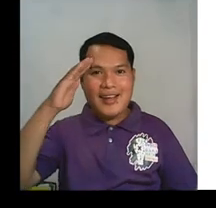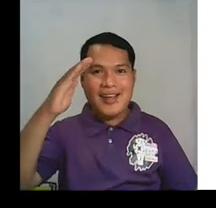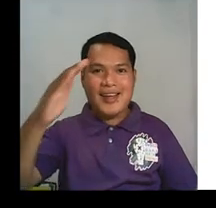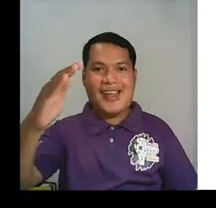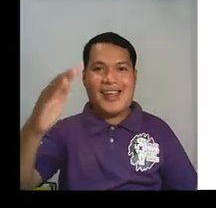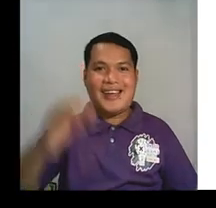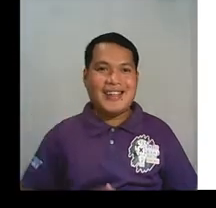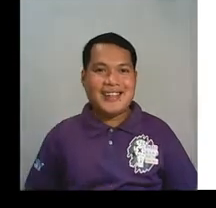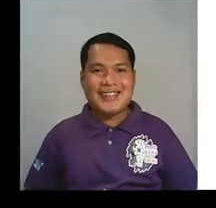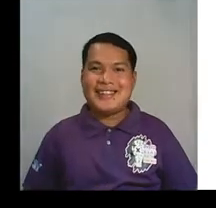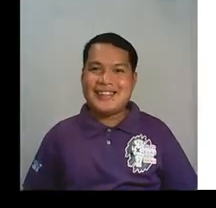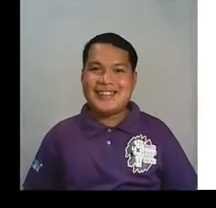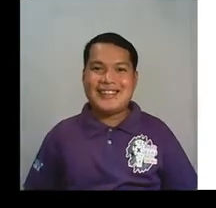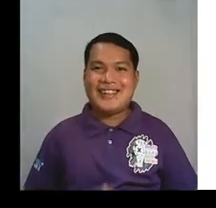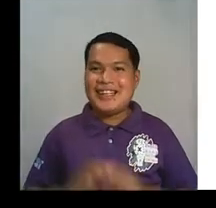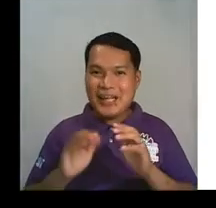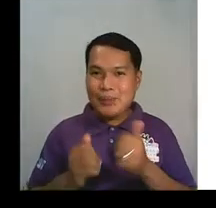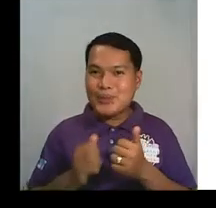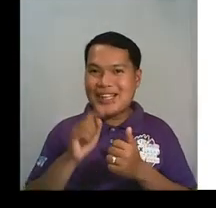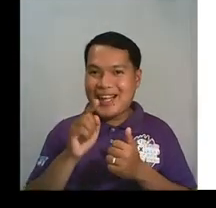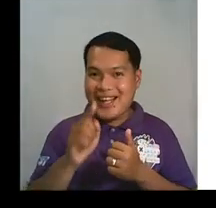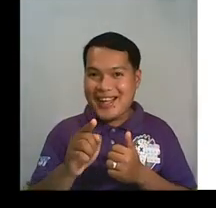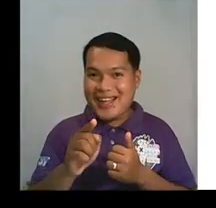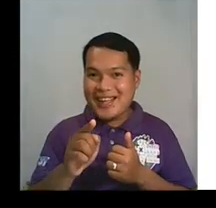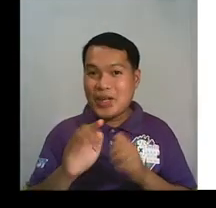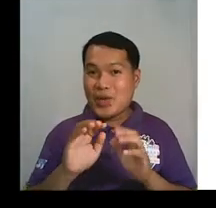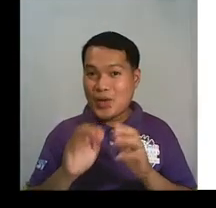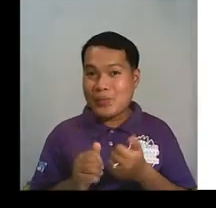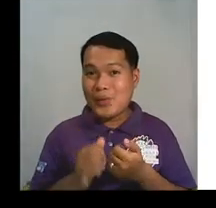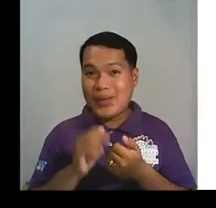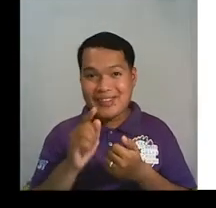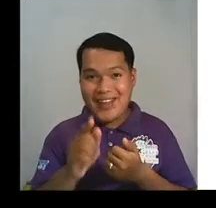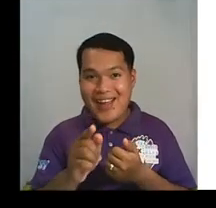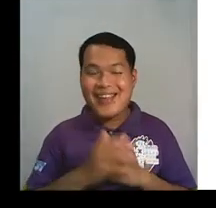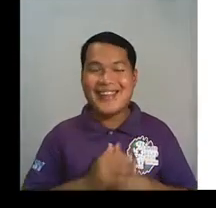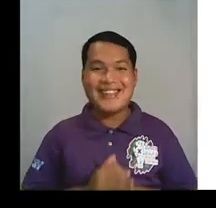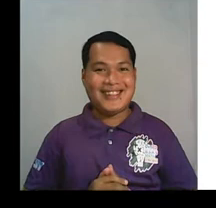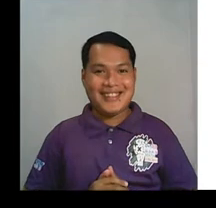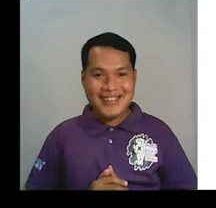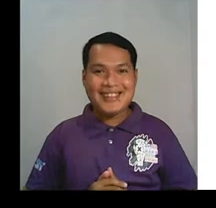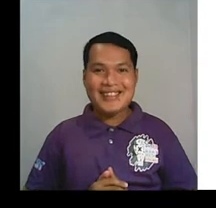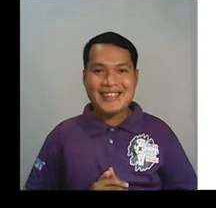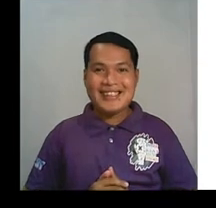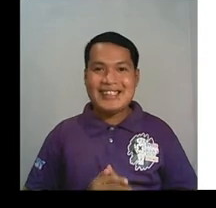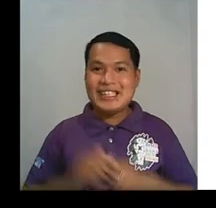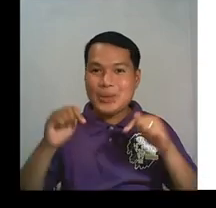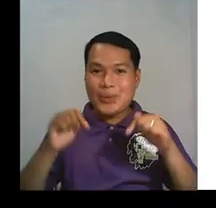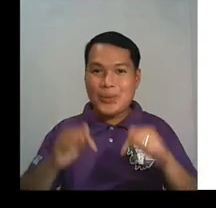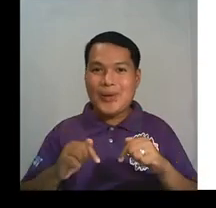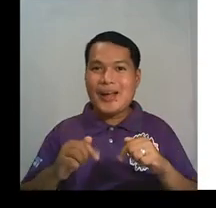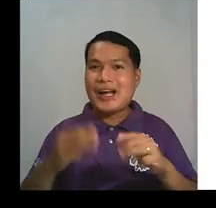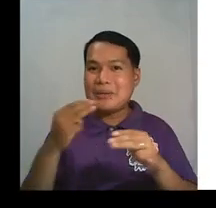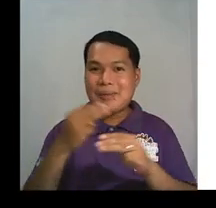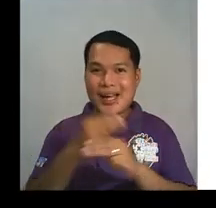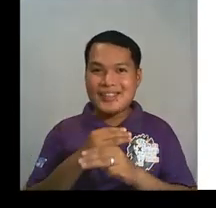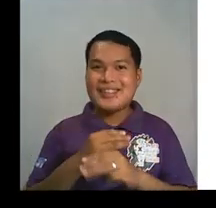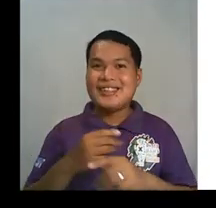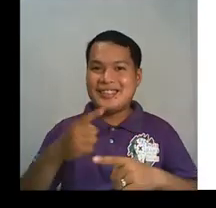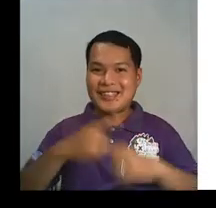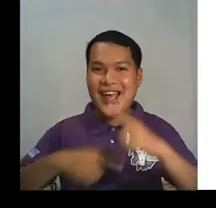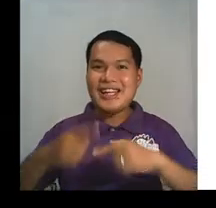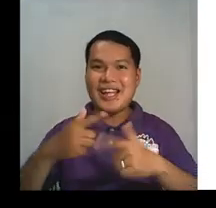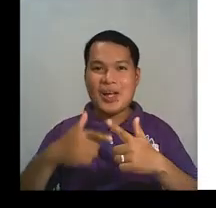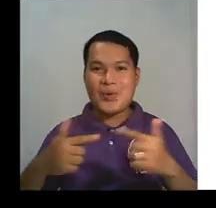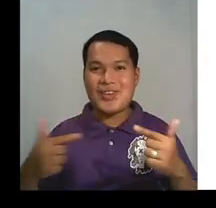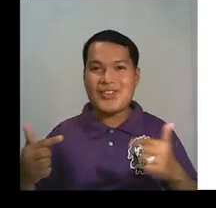Hi! Kamusta ka? Como esta? Ito ang Math